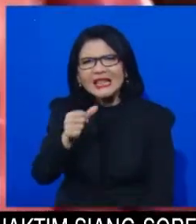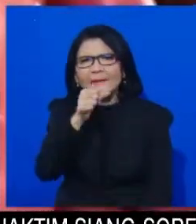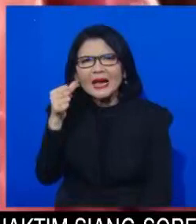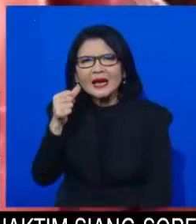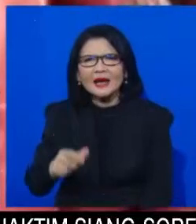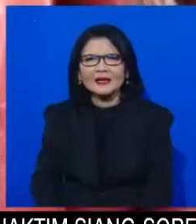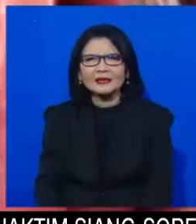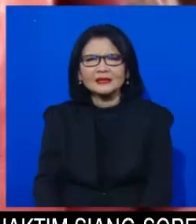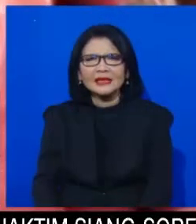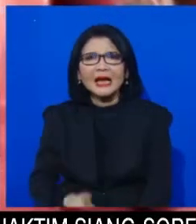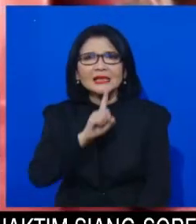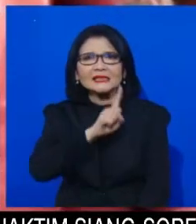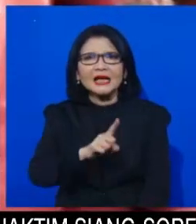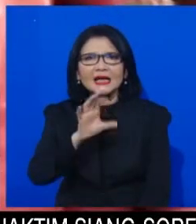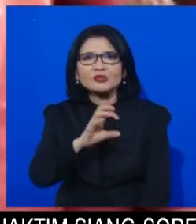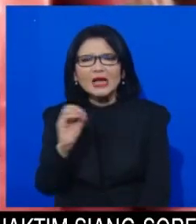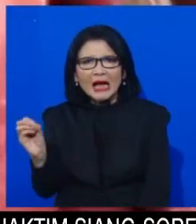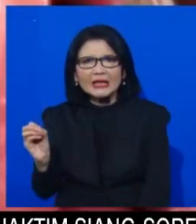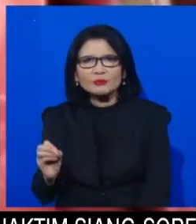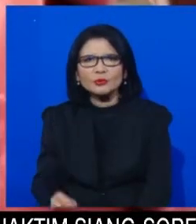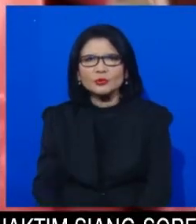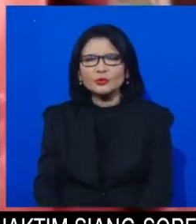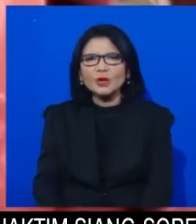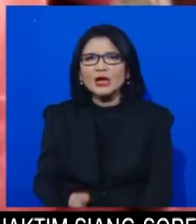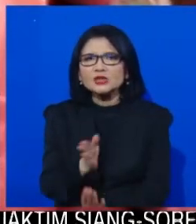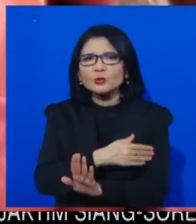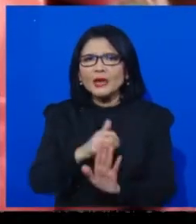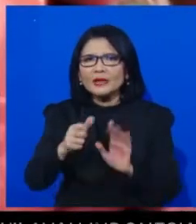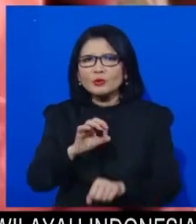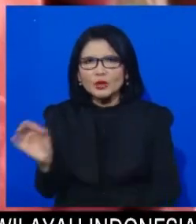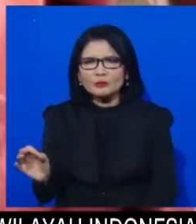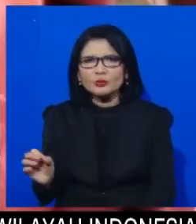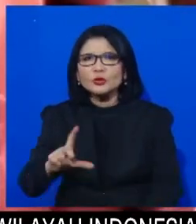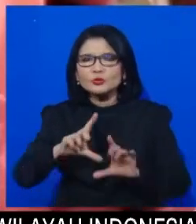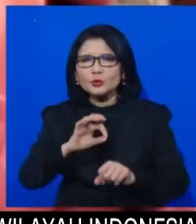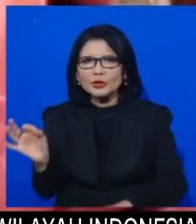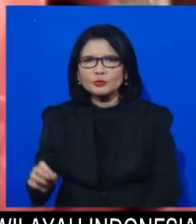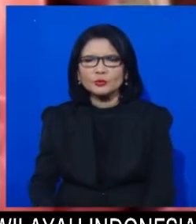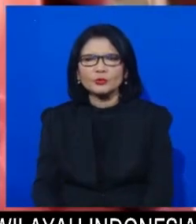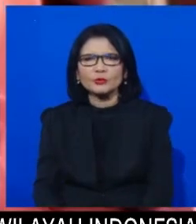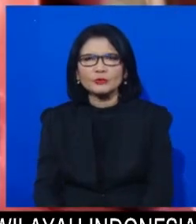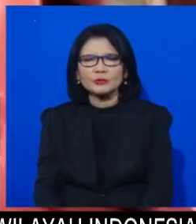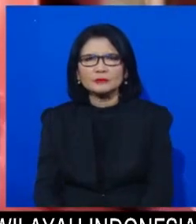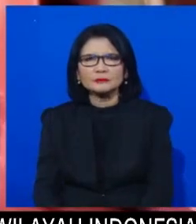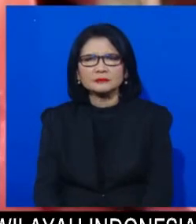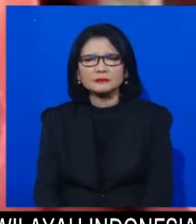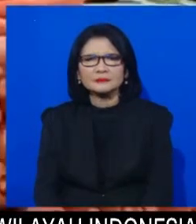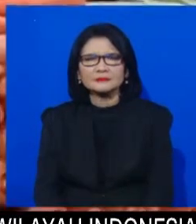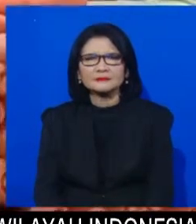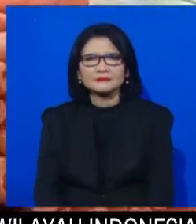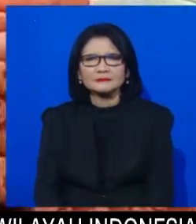kenaikannya mencapai Rp100.000 dari Rp60.000 sampai Rp70.000 per kilogramnya.